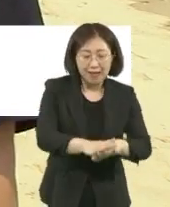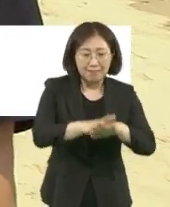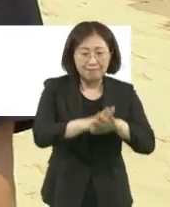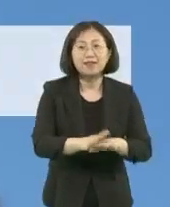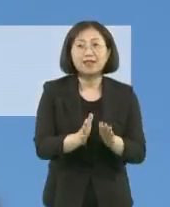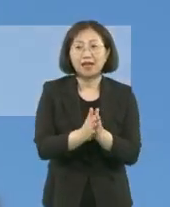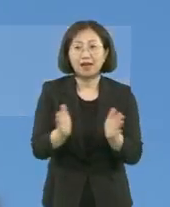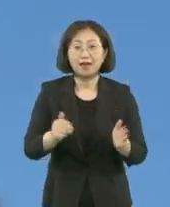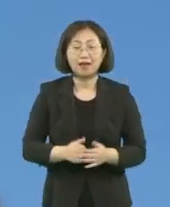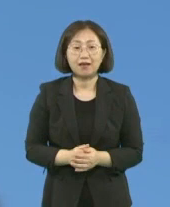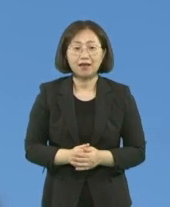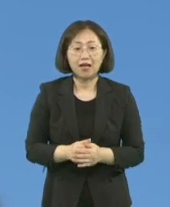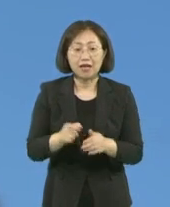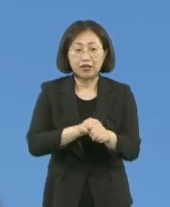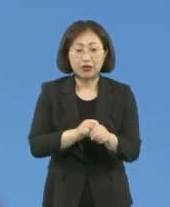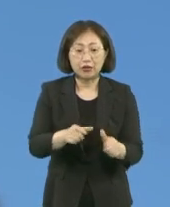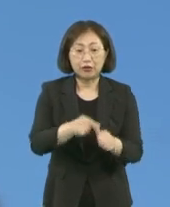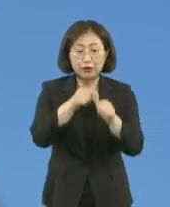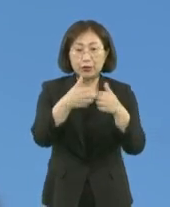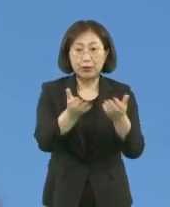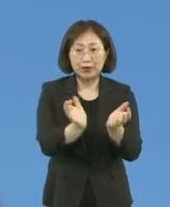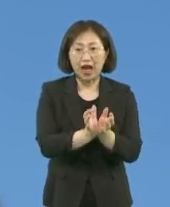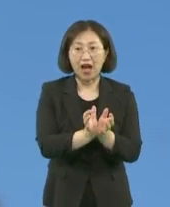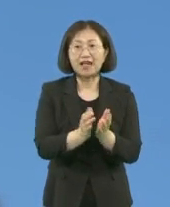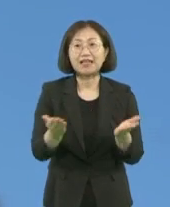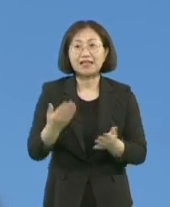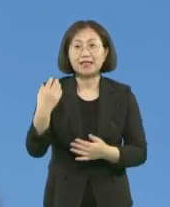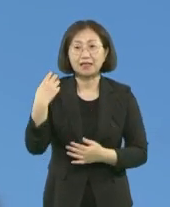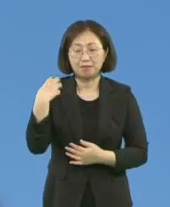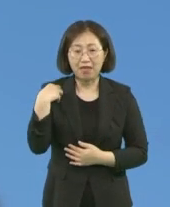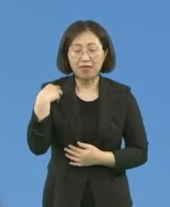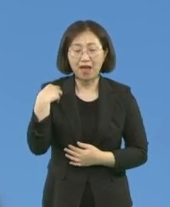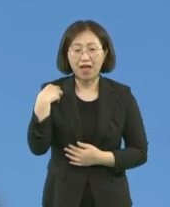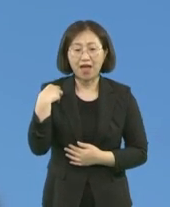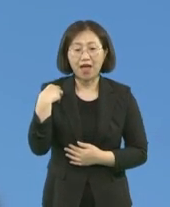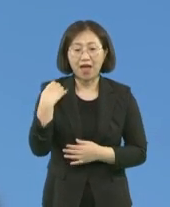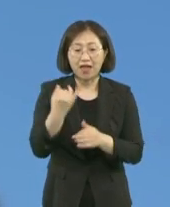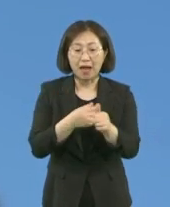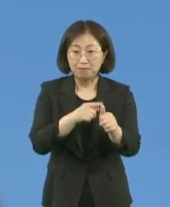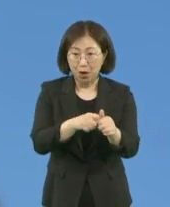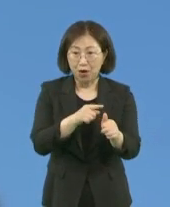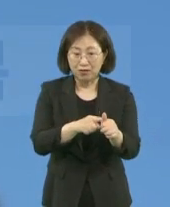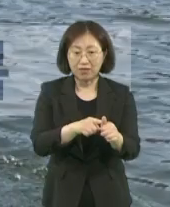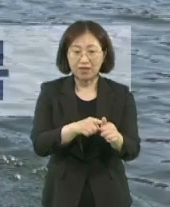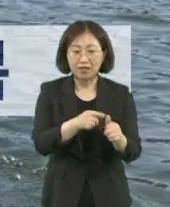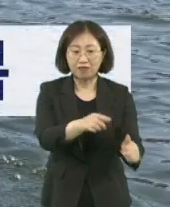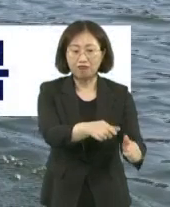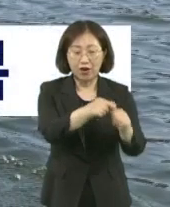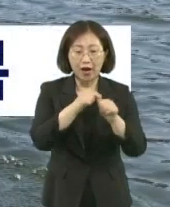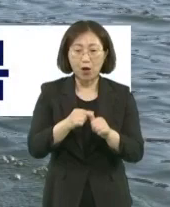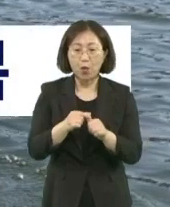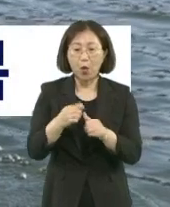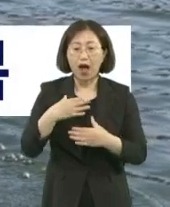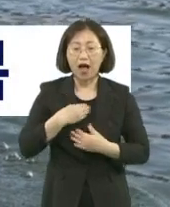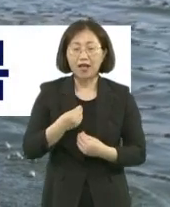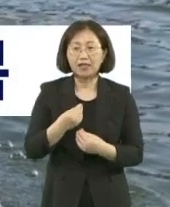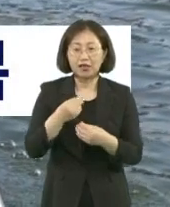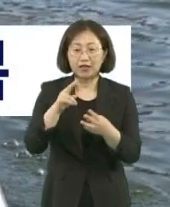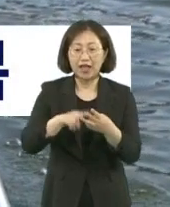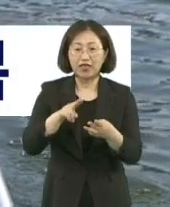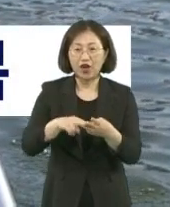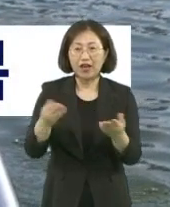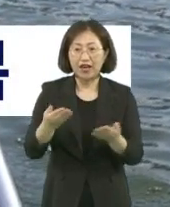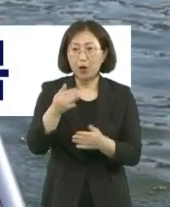실시하였습니다. 특수구조단 소속으로 순환구조 등에 특화된 남편이 구조를, 119 안전센터에 소속된